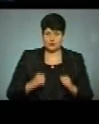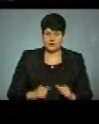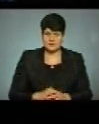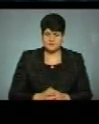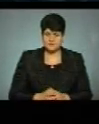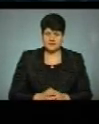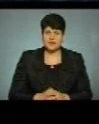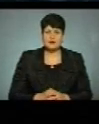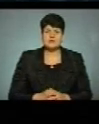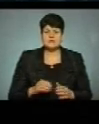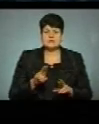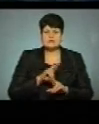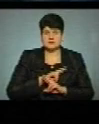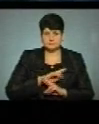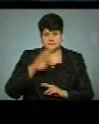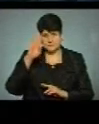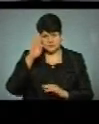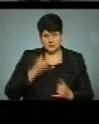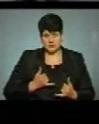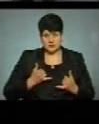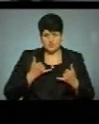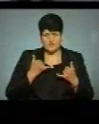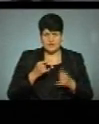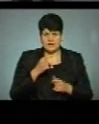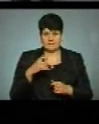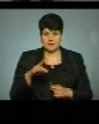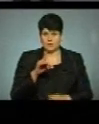Загиблих бійців вшанували хвилиною мовчання.